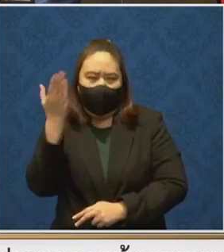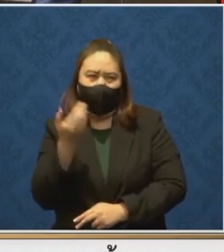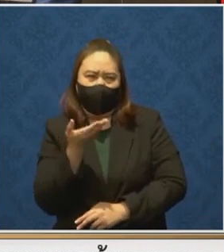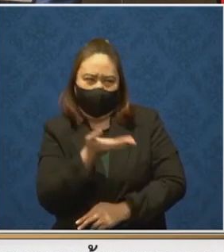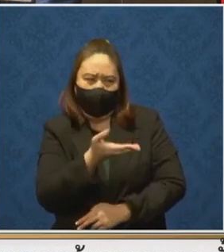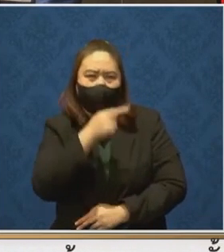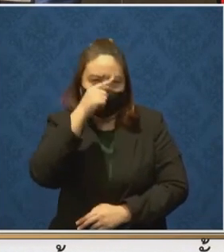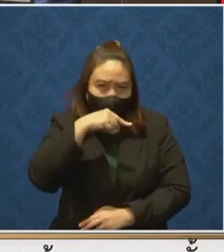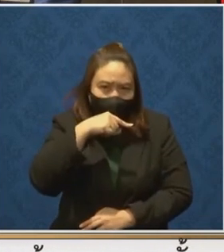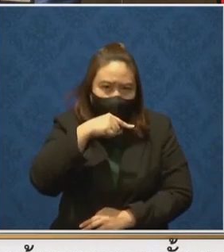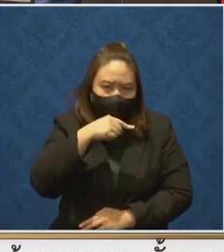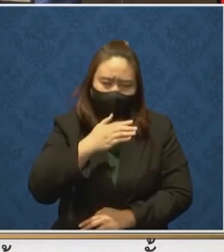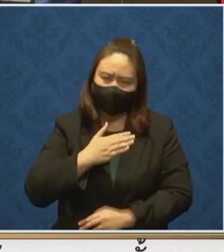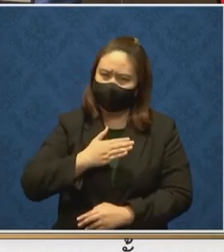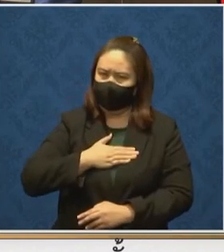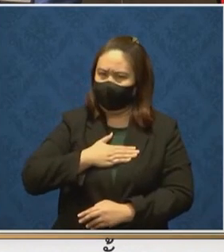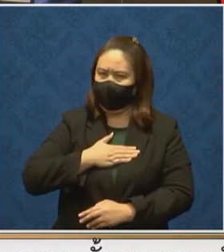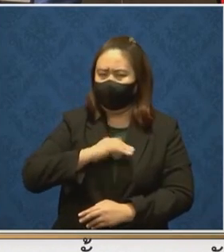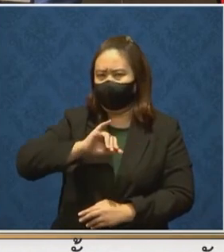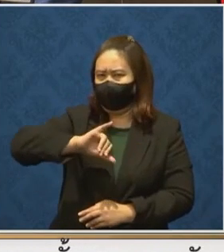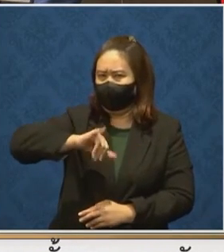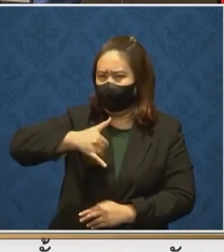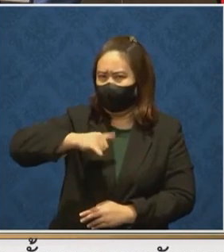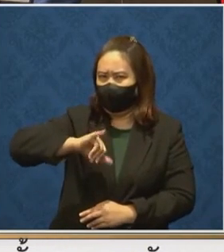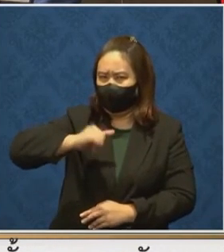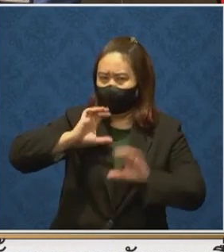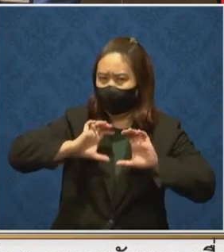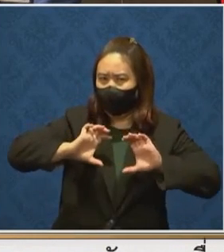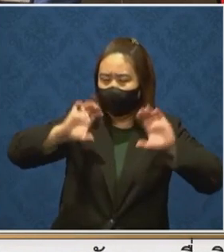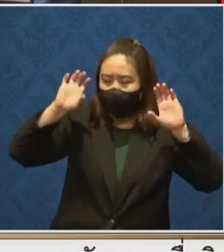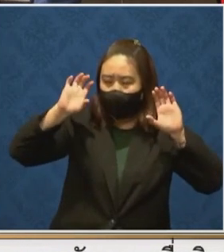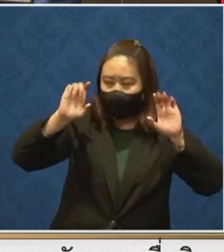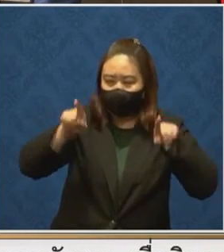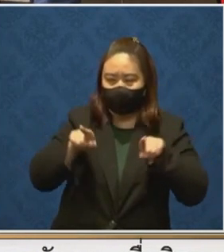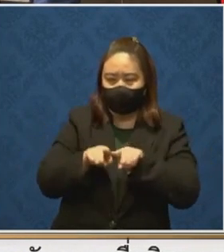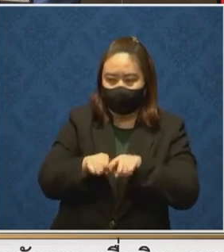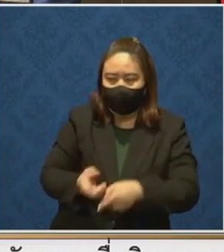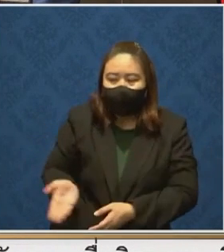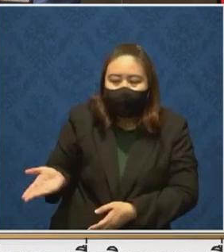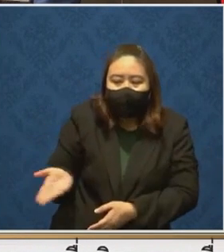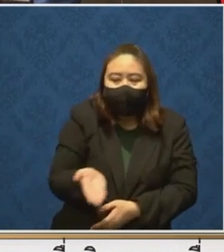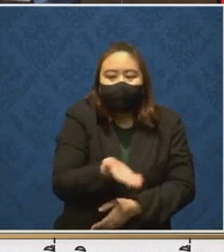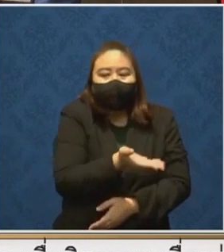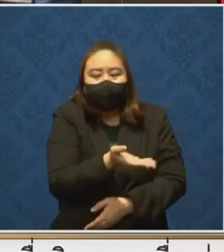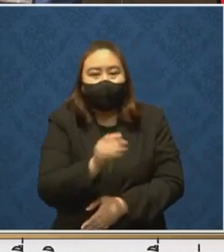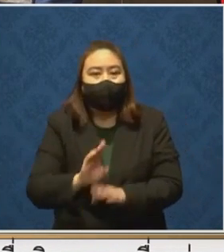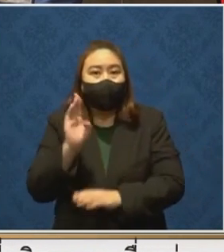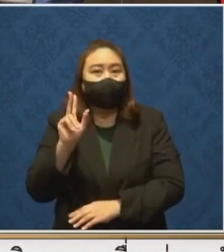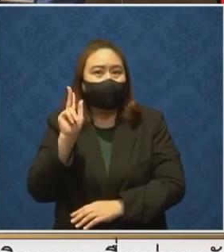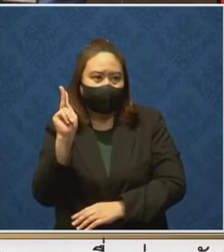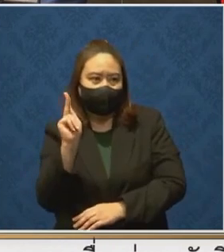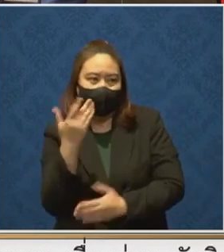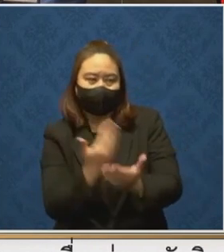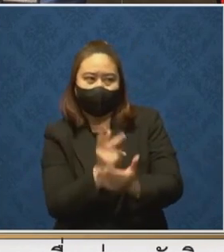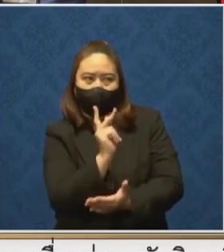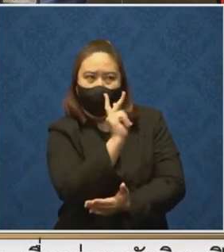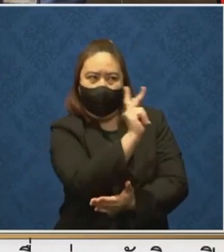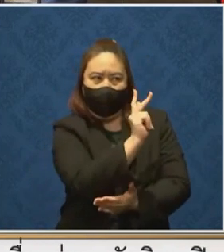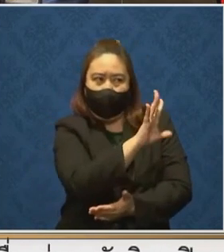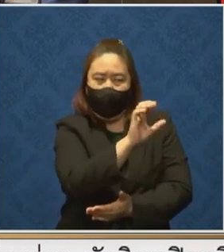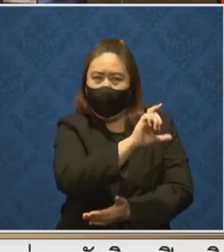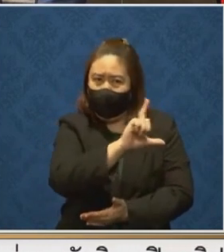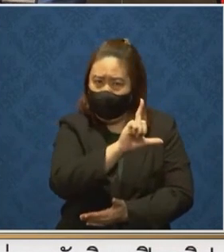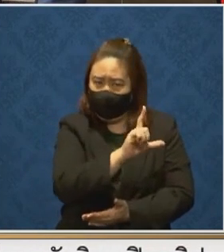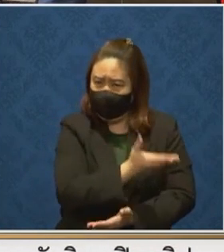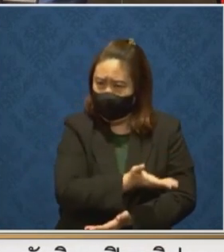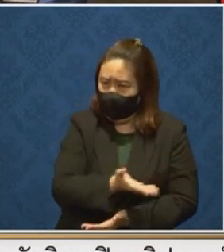ไยในฉัจไมแ่ใจว่ารัฐบาลเองได้มีส่วนในการเปิดทางให้บริัต Kingsgateเข้ากู้ยืมเงินจำนวน 500 ลานบ